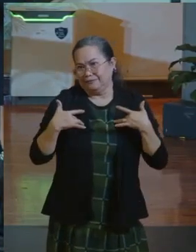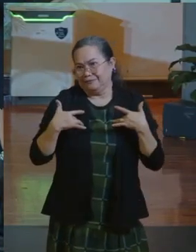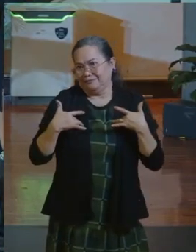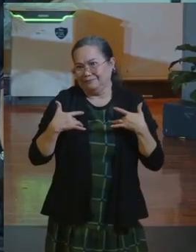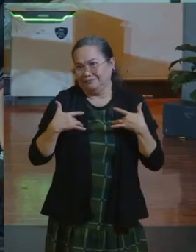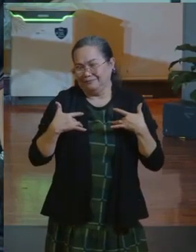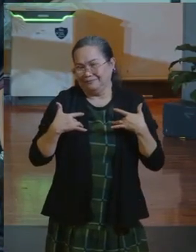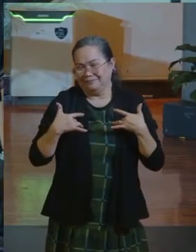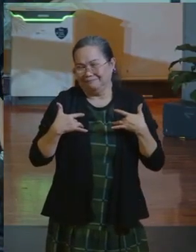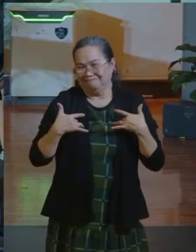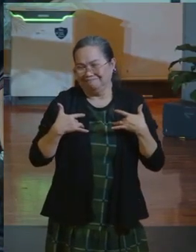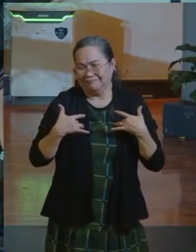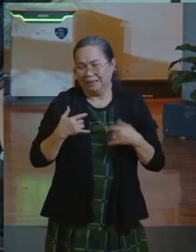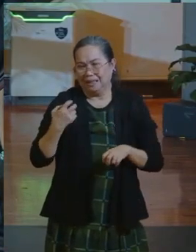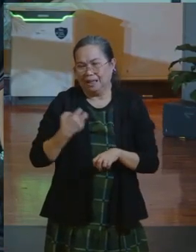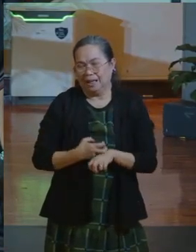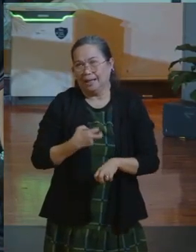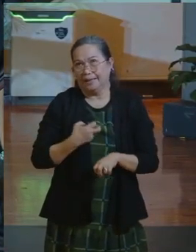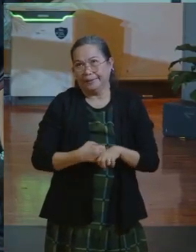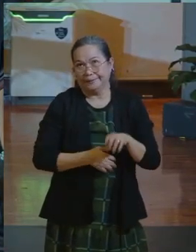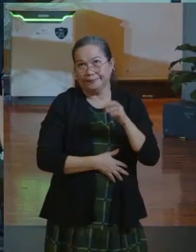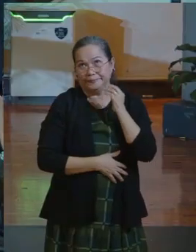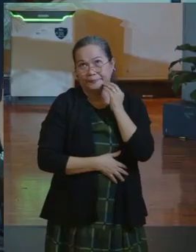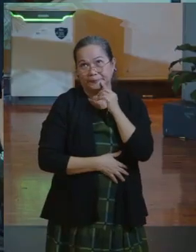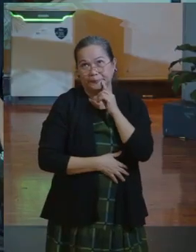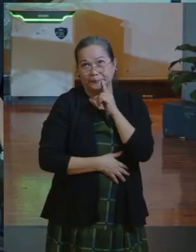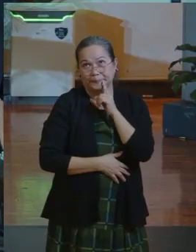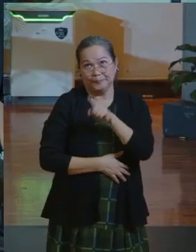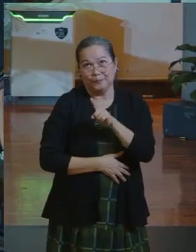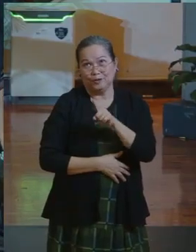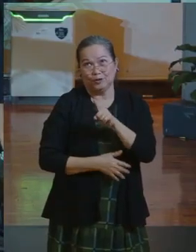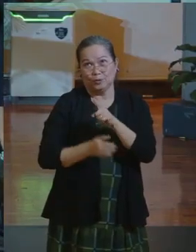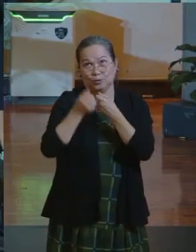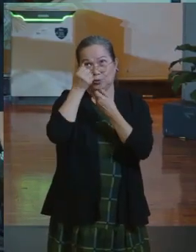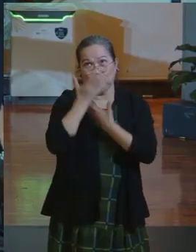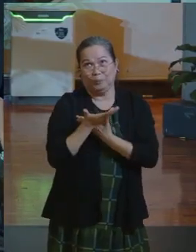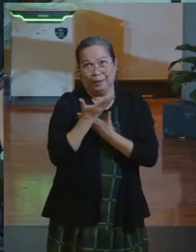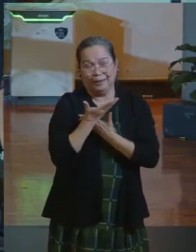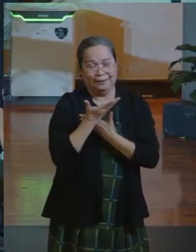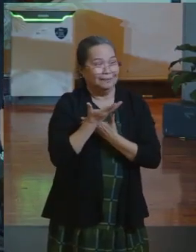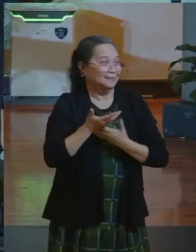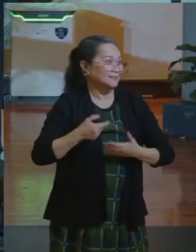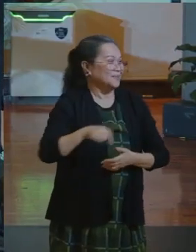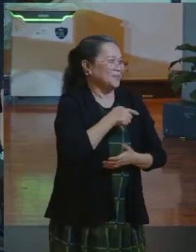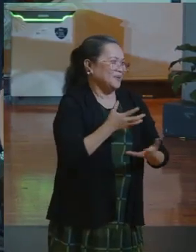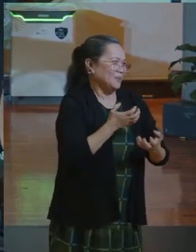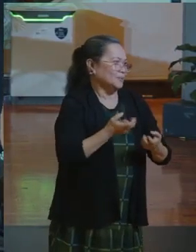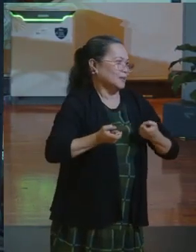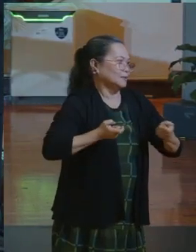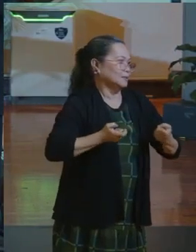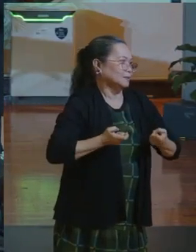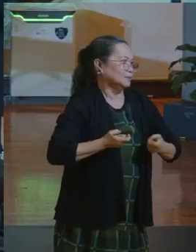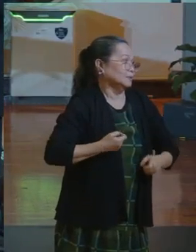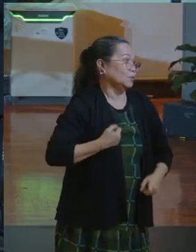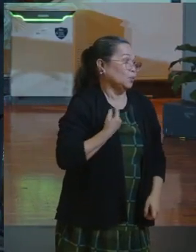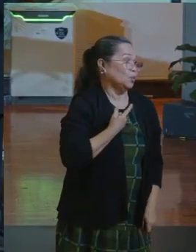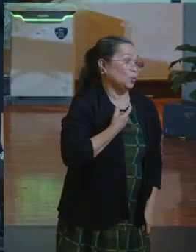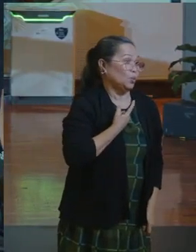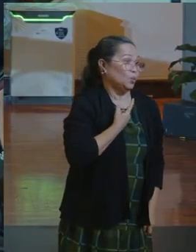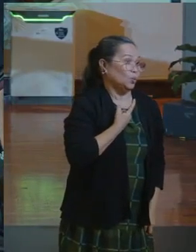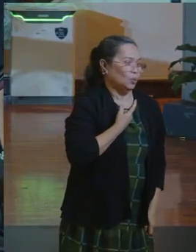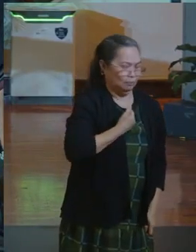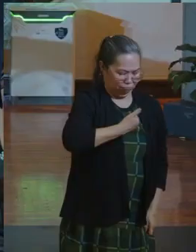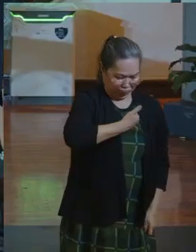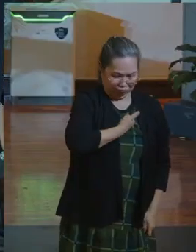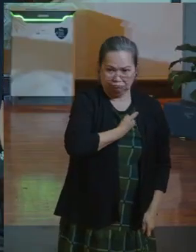Ngayon, yan pong napakahirap gawin. Sapagkat ang gusto nating hari ng ating mga buhay ay ang